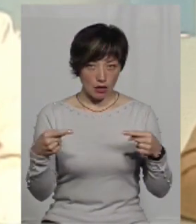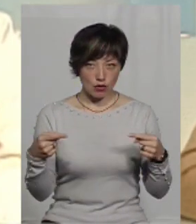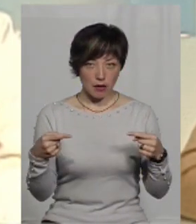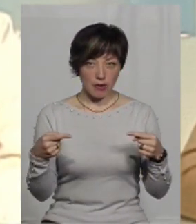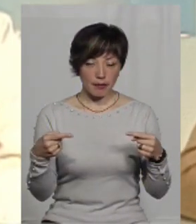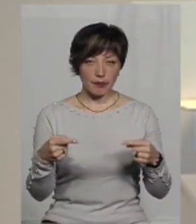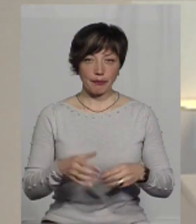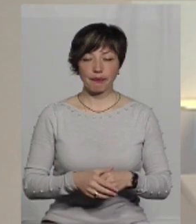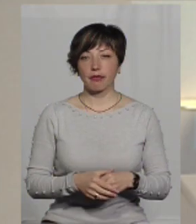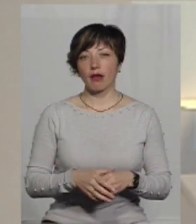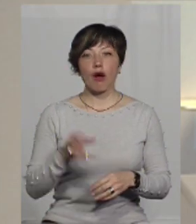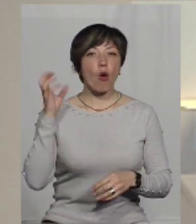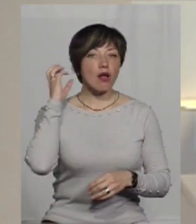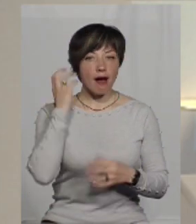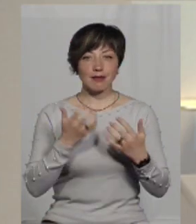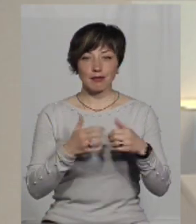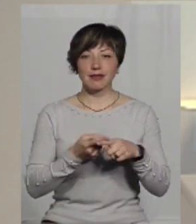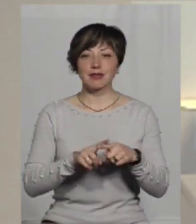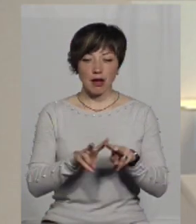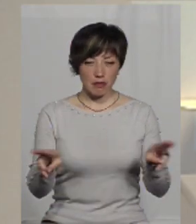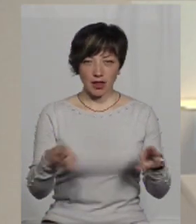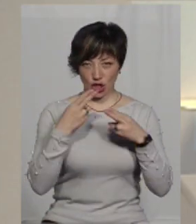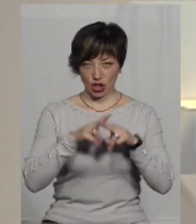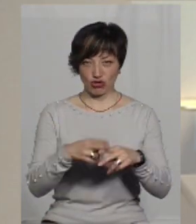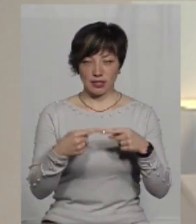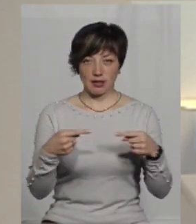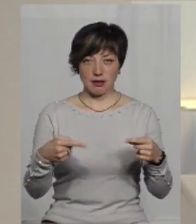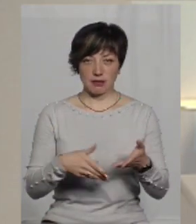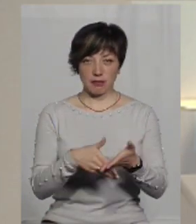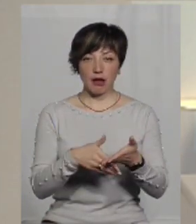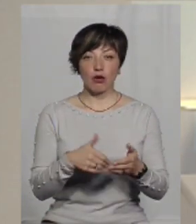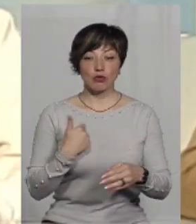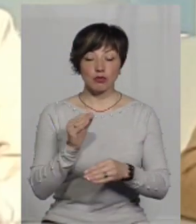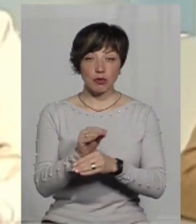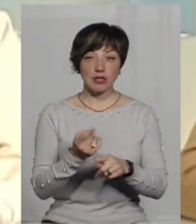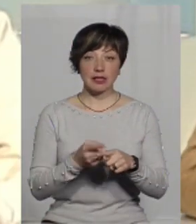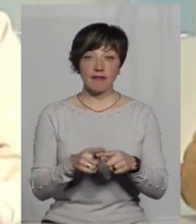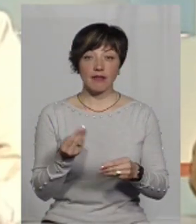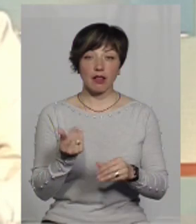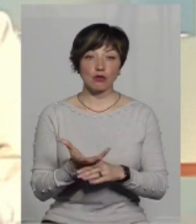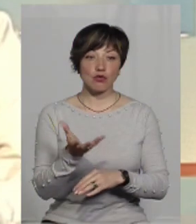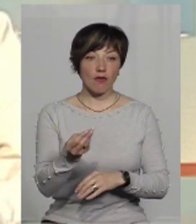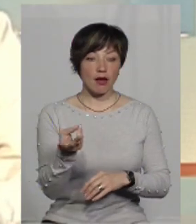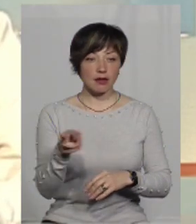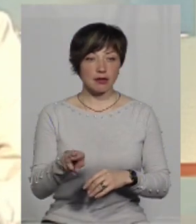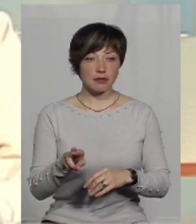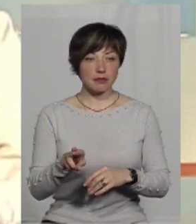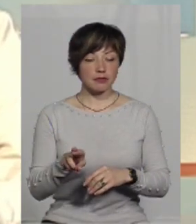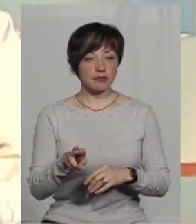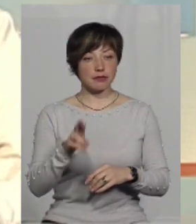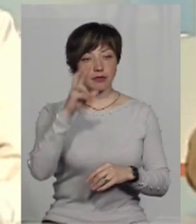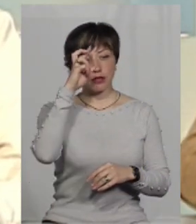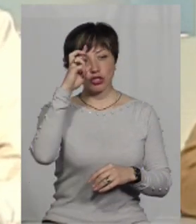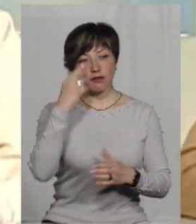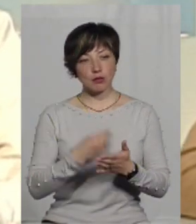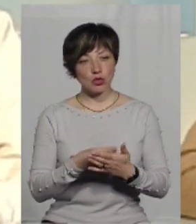засобами. Кохлеарний імплант також є технічним засобом. І хочу доповнити щодо там фінансування з